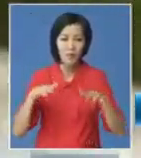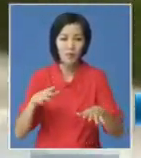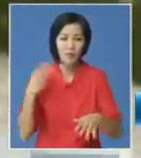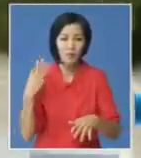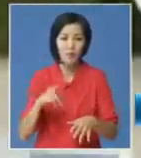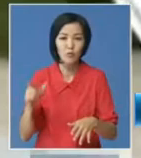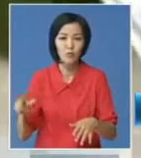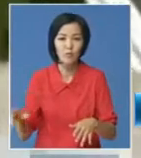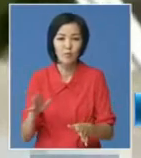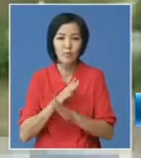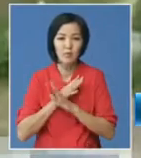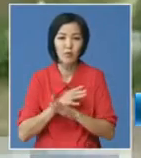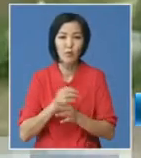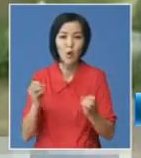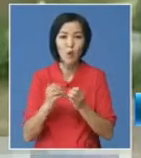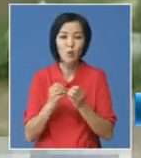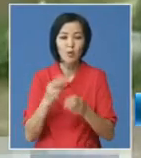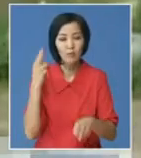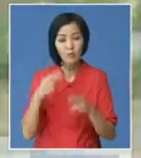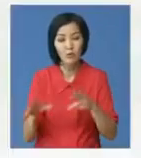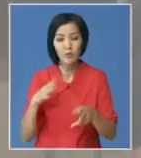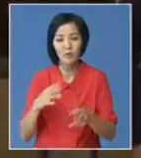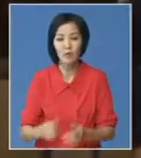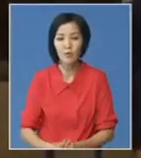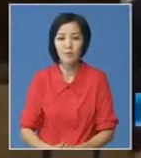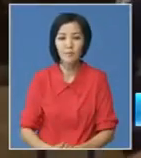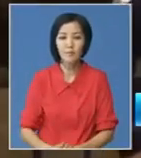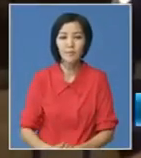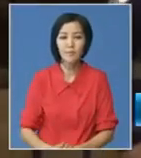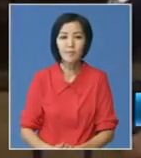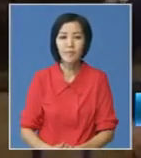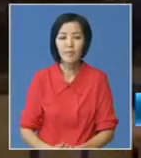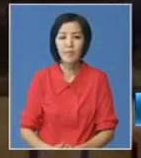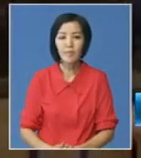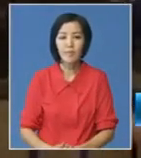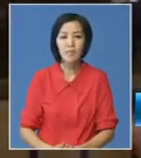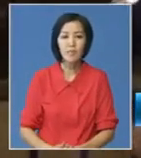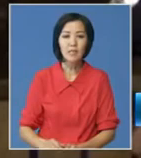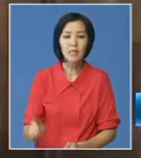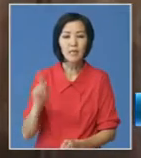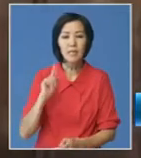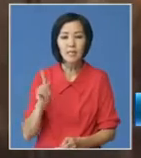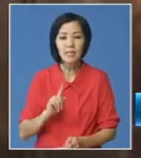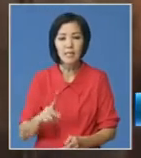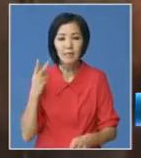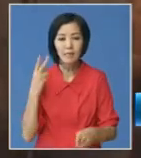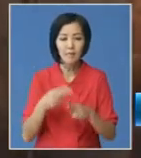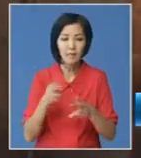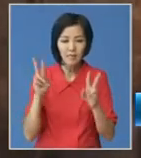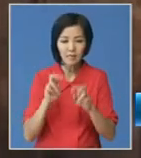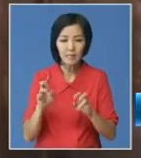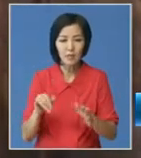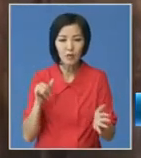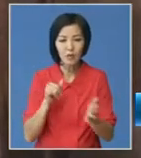34 адам қаза тауып, тағы 10 адам із-түзсіз жоғалып кеткен. Әл-Ақса мешітінің кіреберісіне орнатылған металл іздегіш құралдарды алып